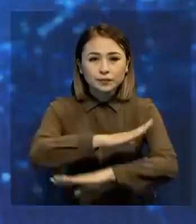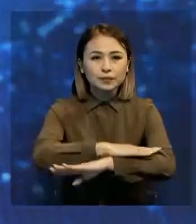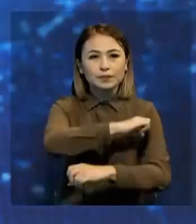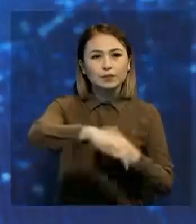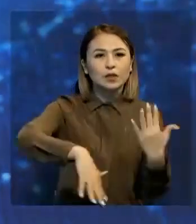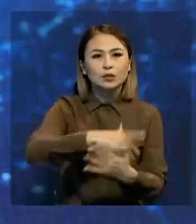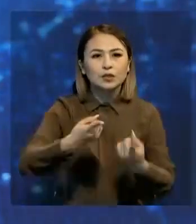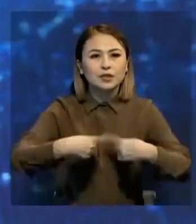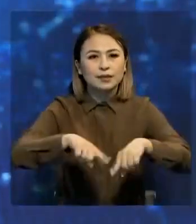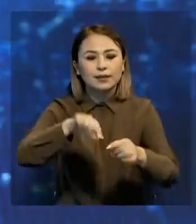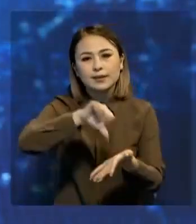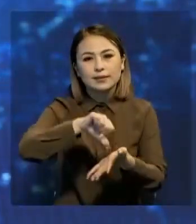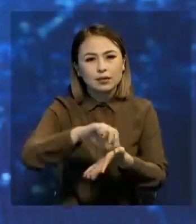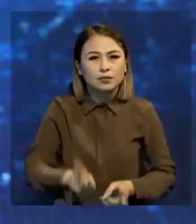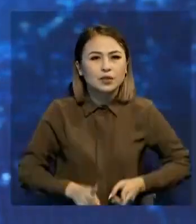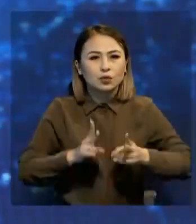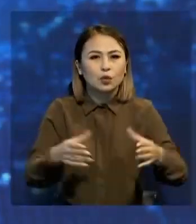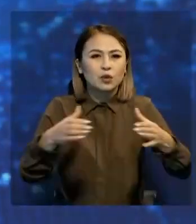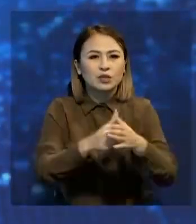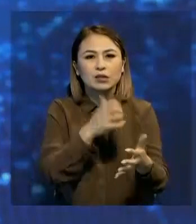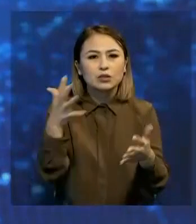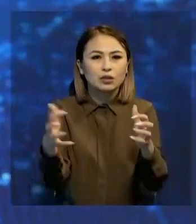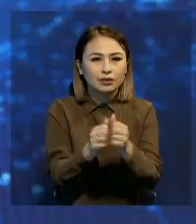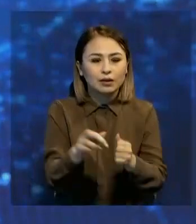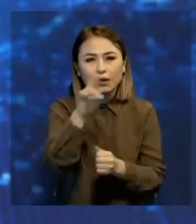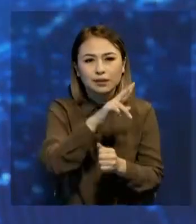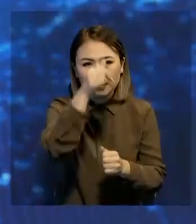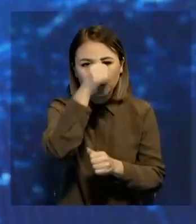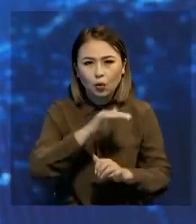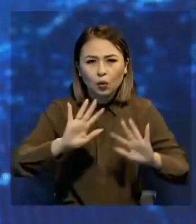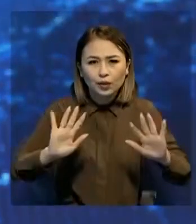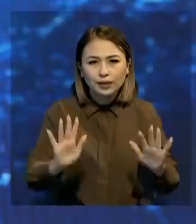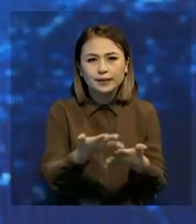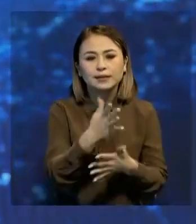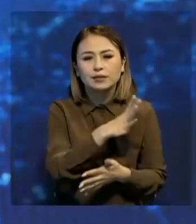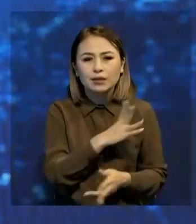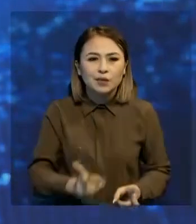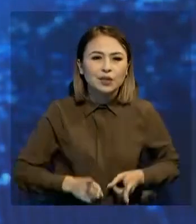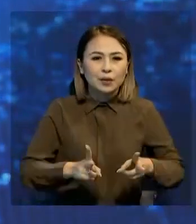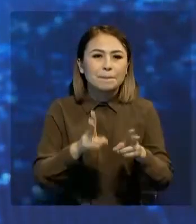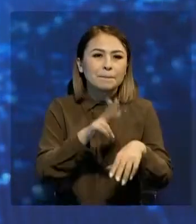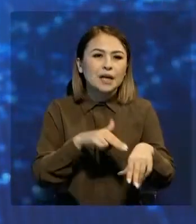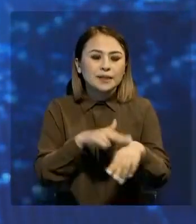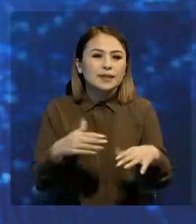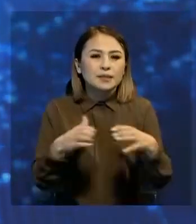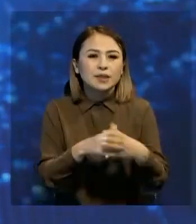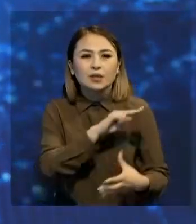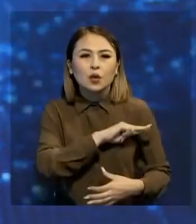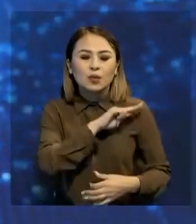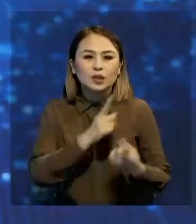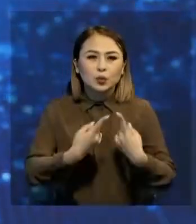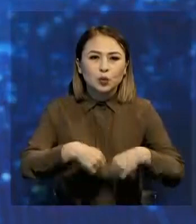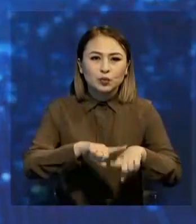Жаппай тәртіпсіздікті ұйымдастыруға қатысқан қылмыстық топ басшылары ұсталды. Қаңтар айындағы оқиғалардан кейін криминалдық полиция